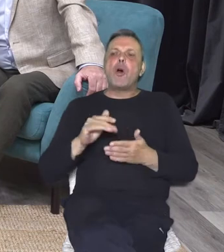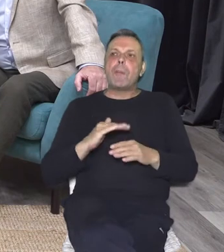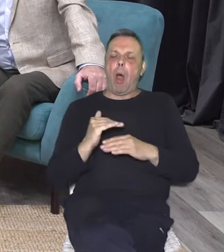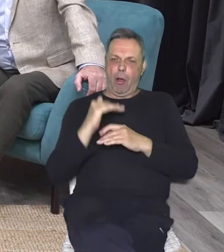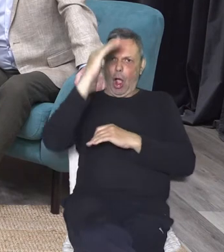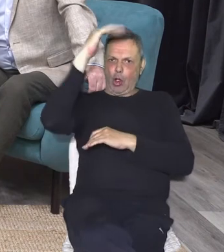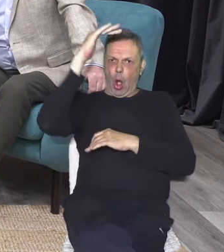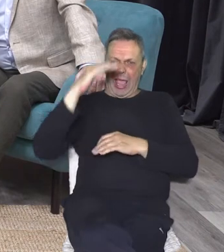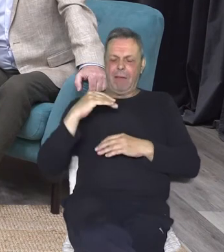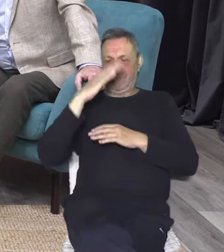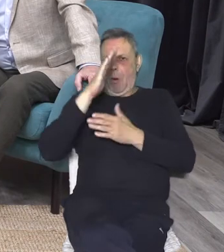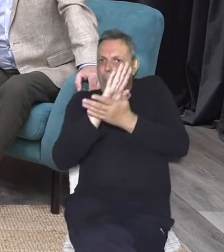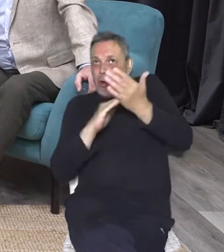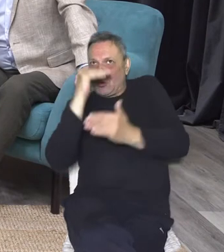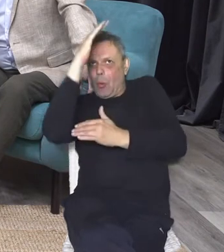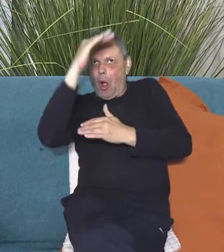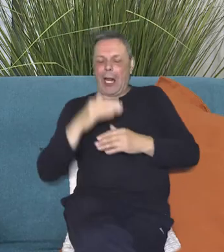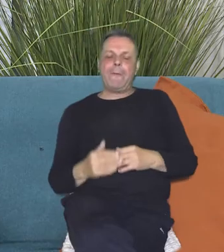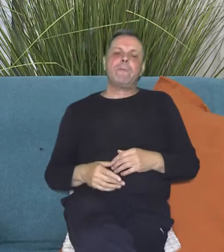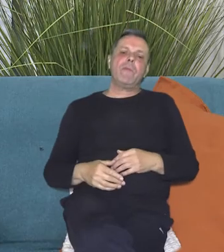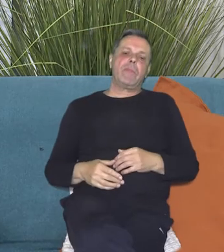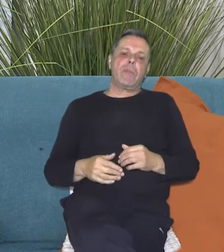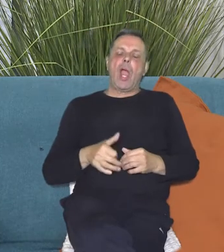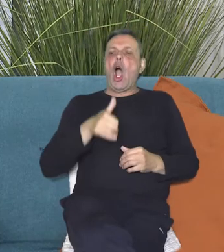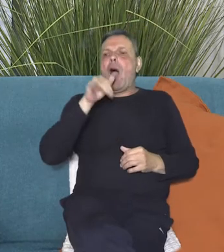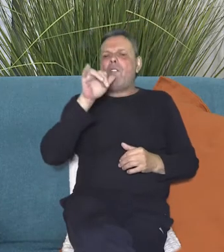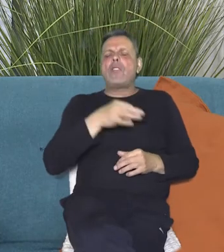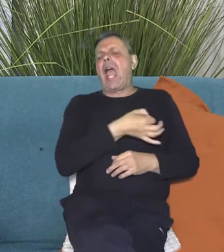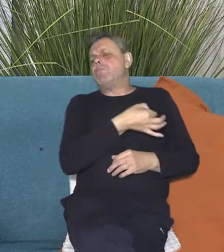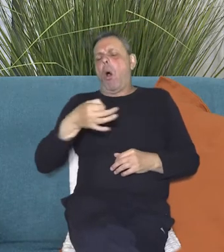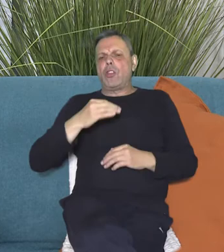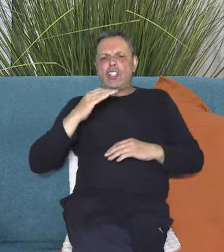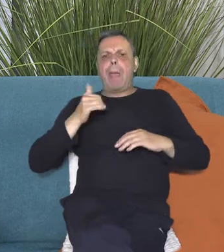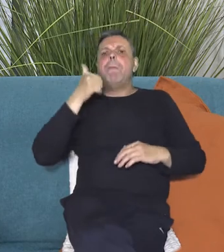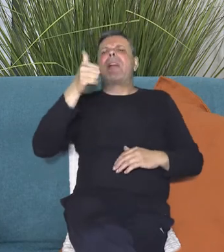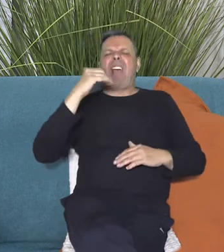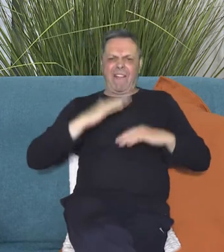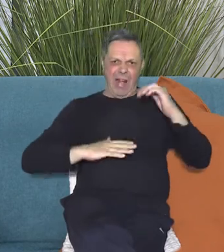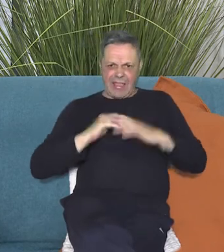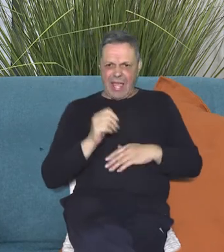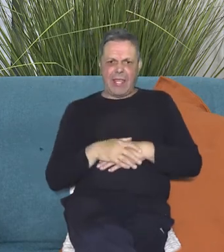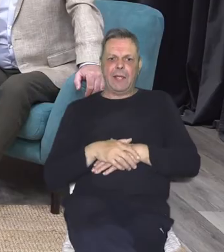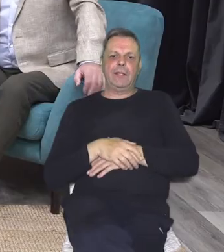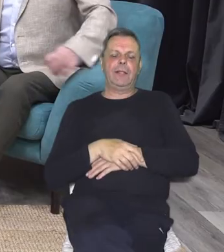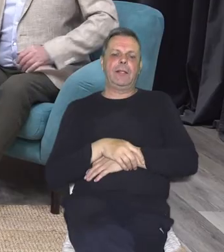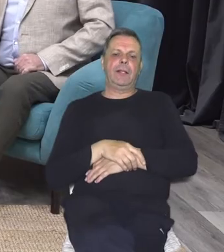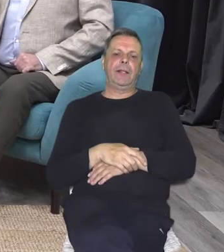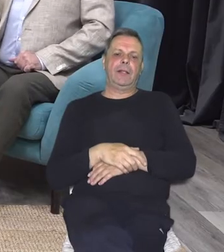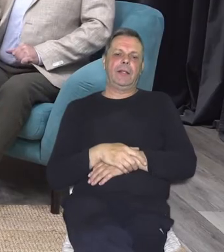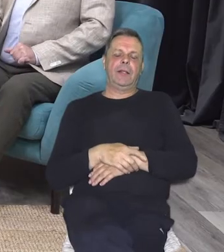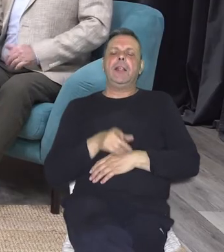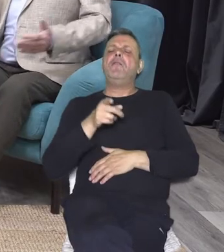gornjem toku rijeke Une je voda ekstra kvalitete, prve kvalitete. Mogu i u